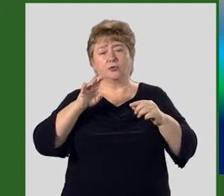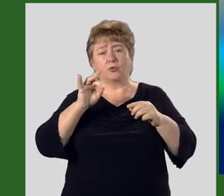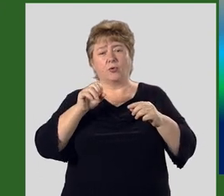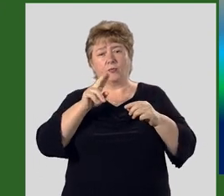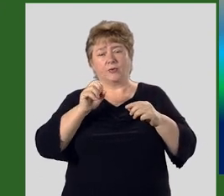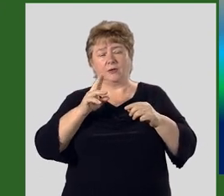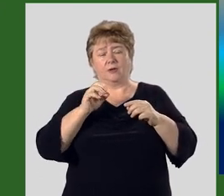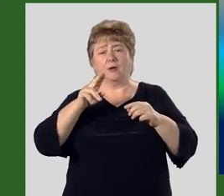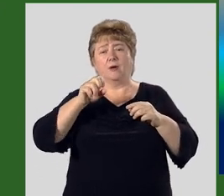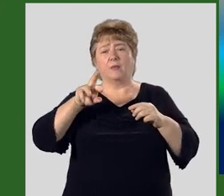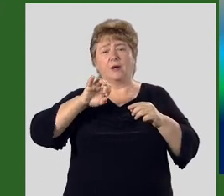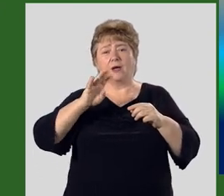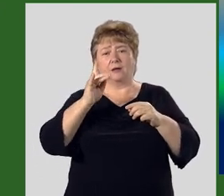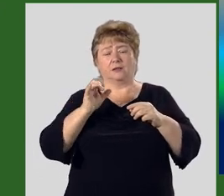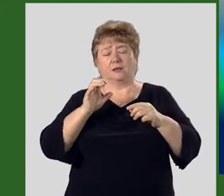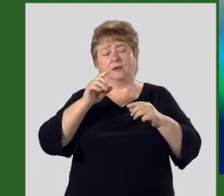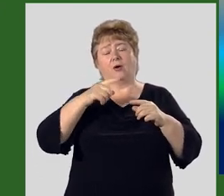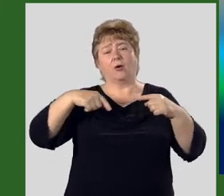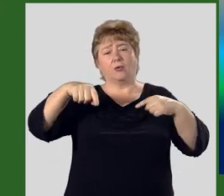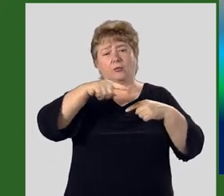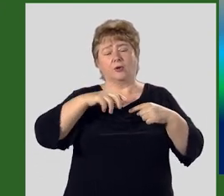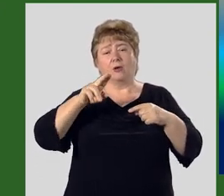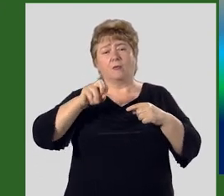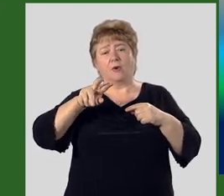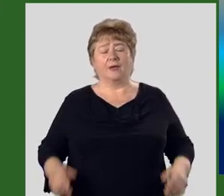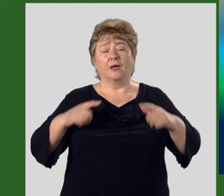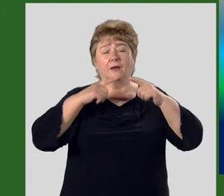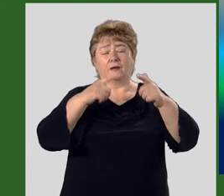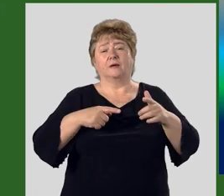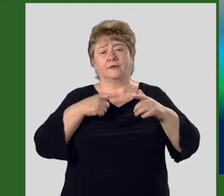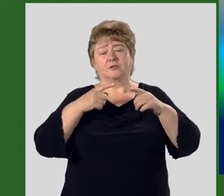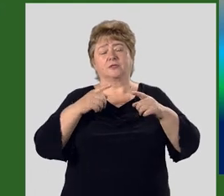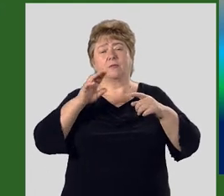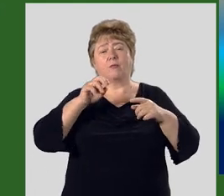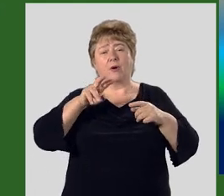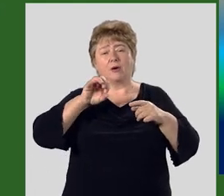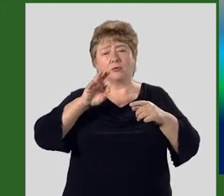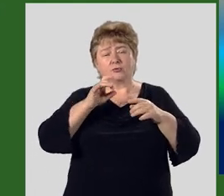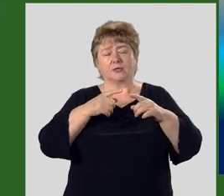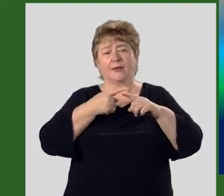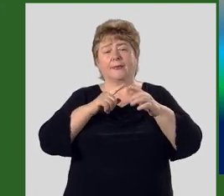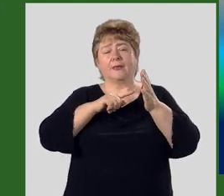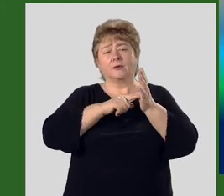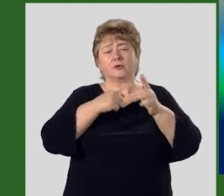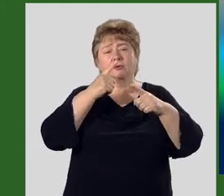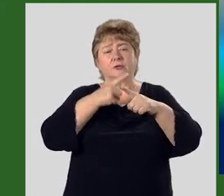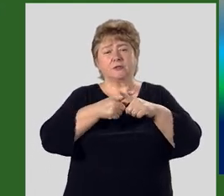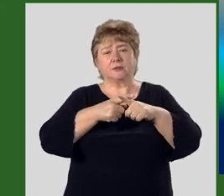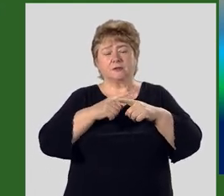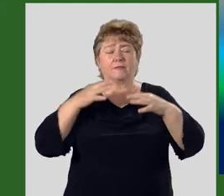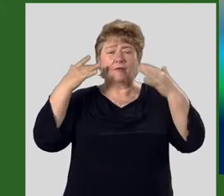тропики, полярные круги и, конечно же, полюса. Географические полюса – это точки